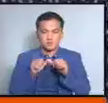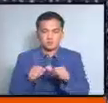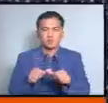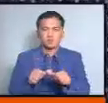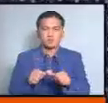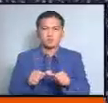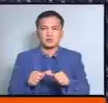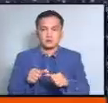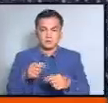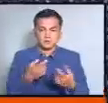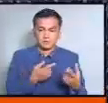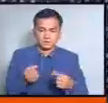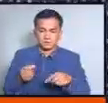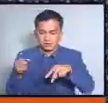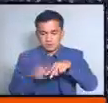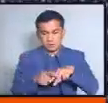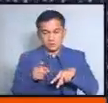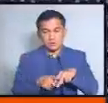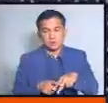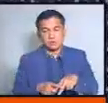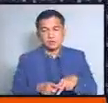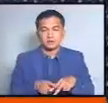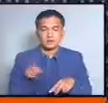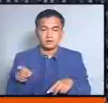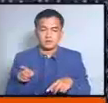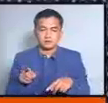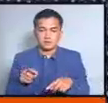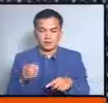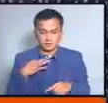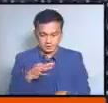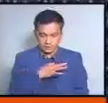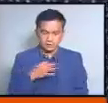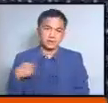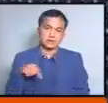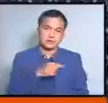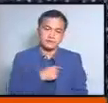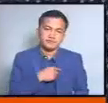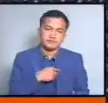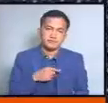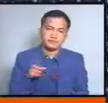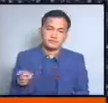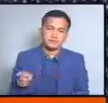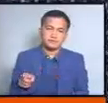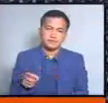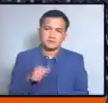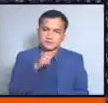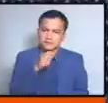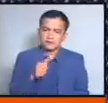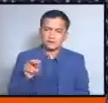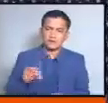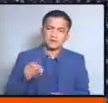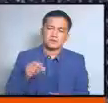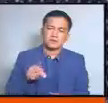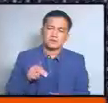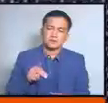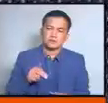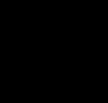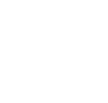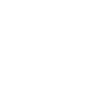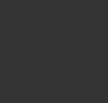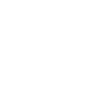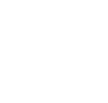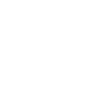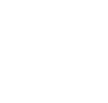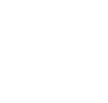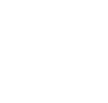na pagsasagawa ng hazing sa mga fraternities natin na hindi kailangang isagawa.